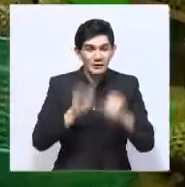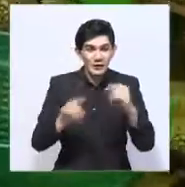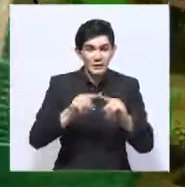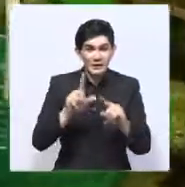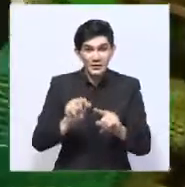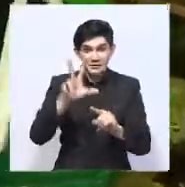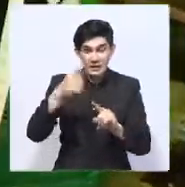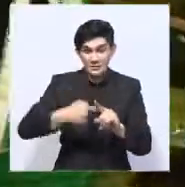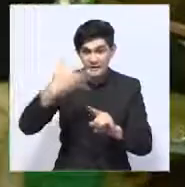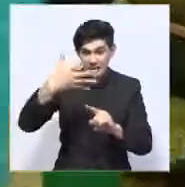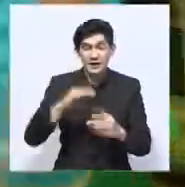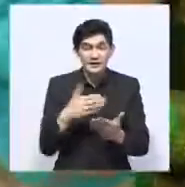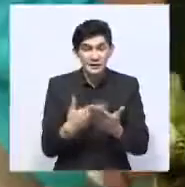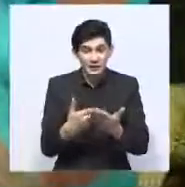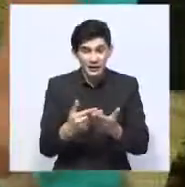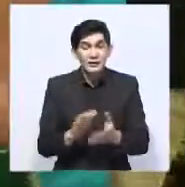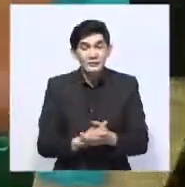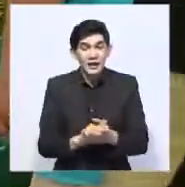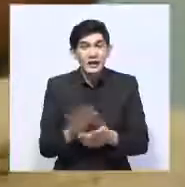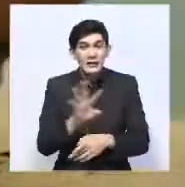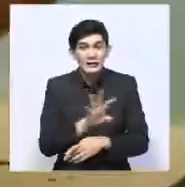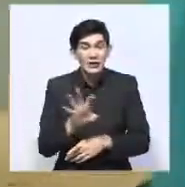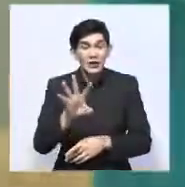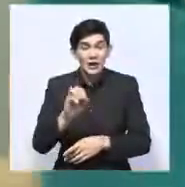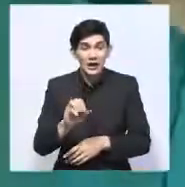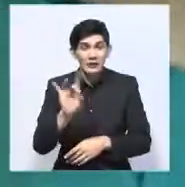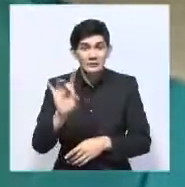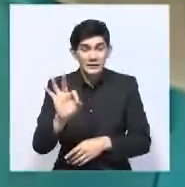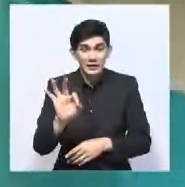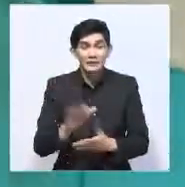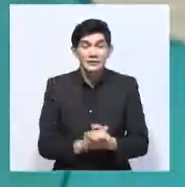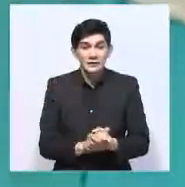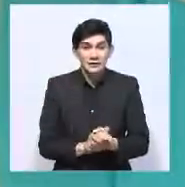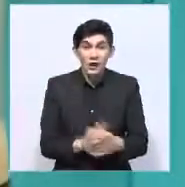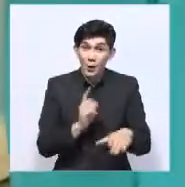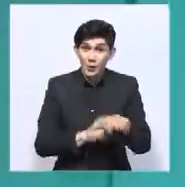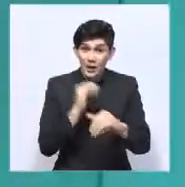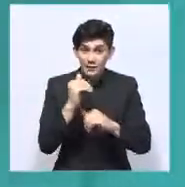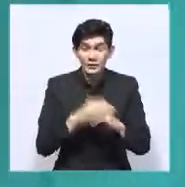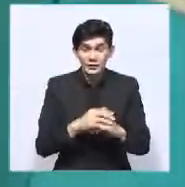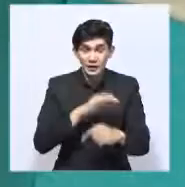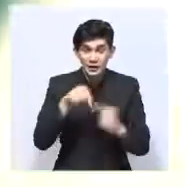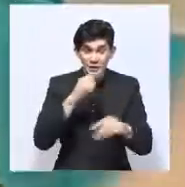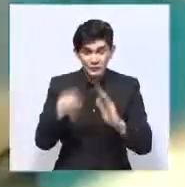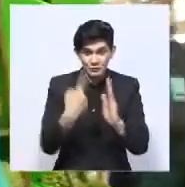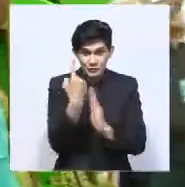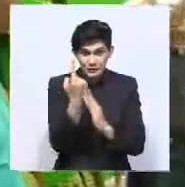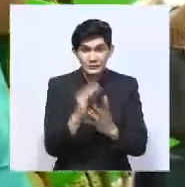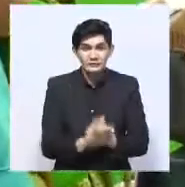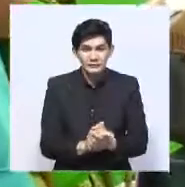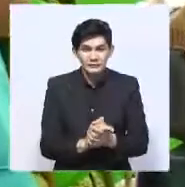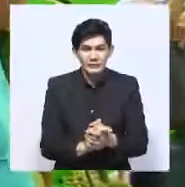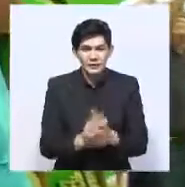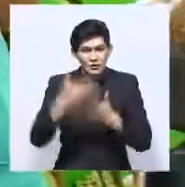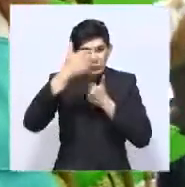งวันที่23พฤษภาคมนี้ราคาบุฟเฟ่เขาบอก459บาทค่ะจำกัดเวลานะรอบละ1ชั่วโมงด้วยกันนะค